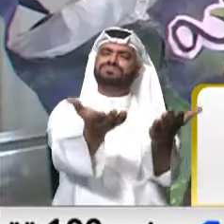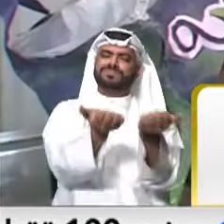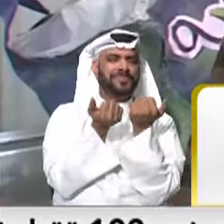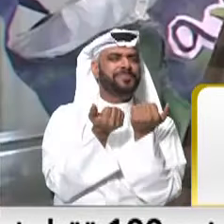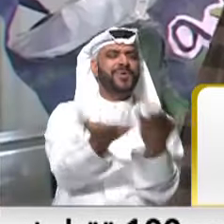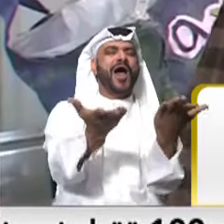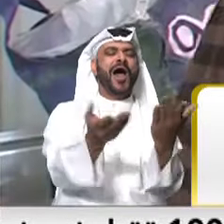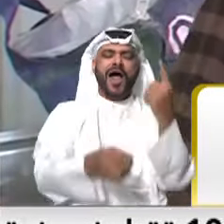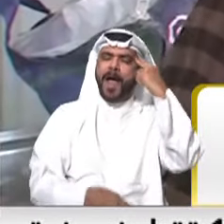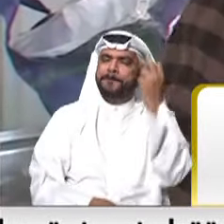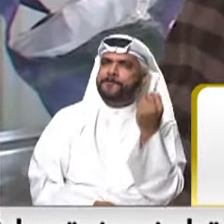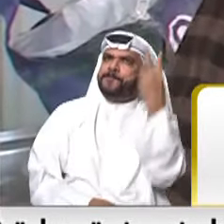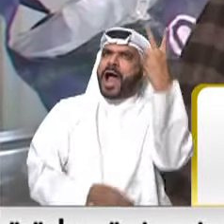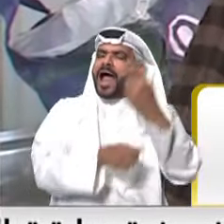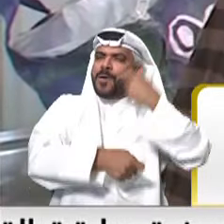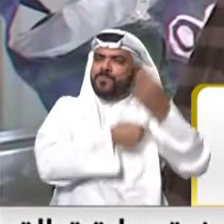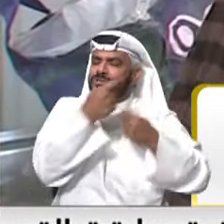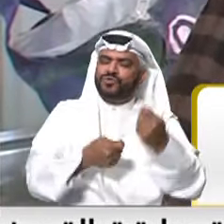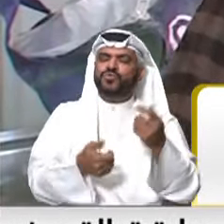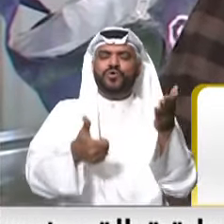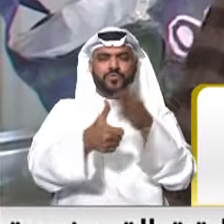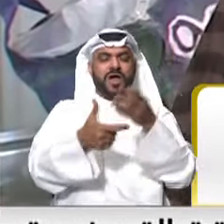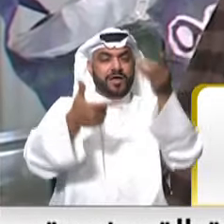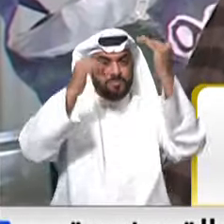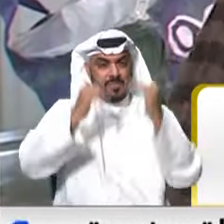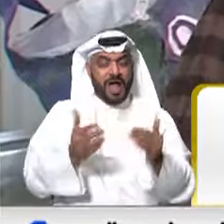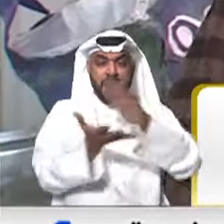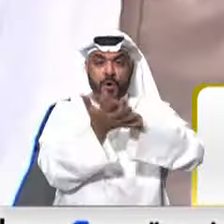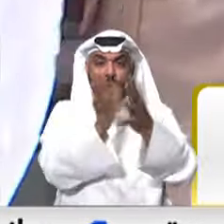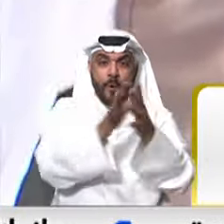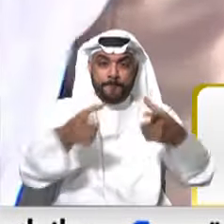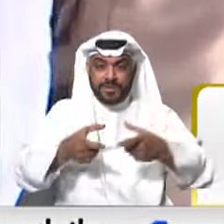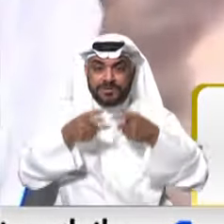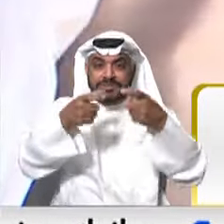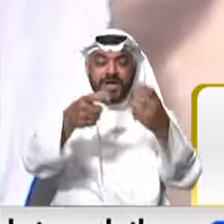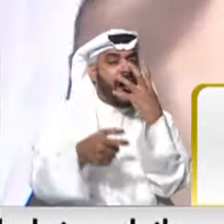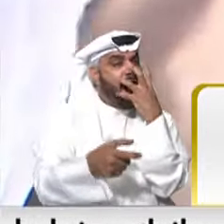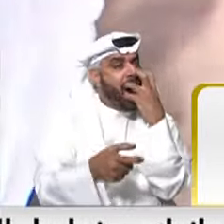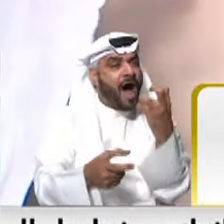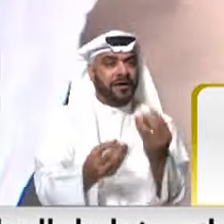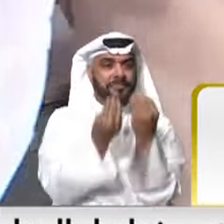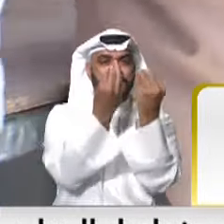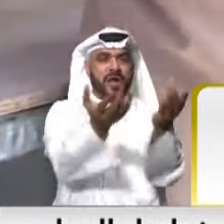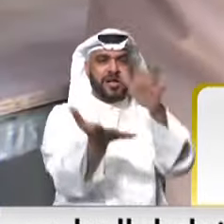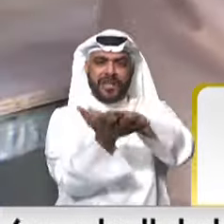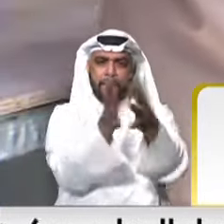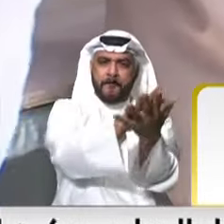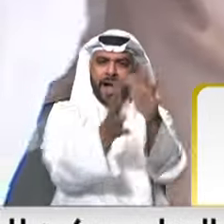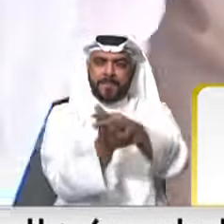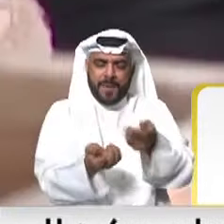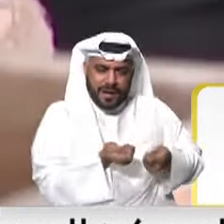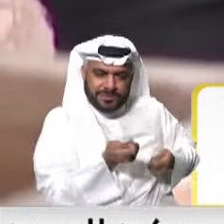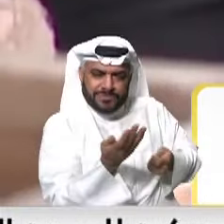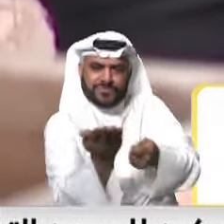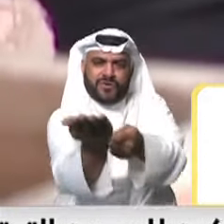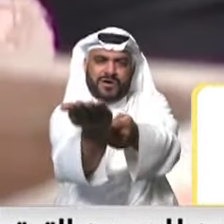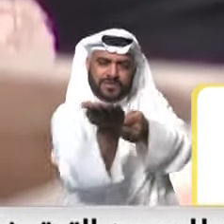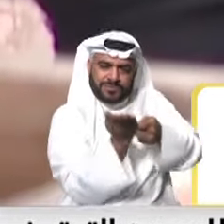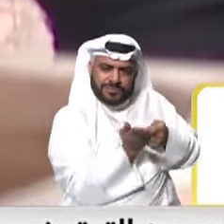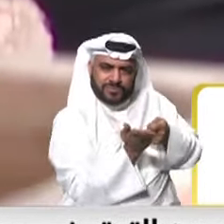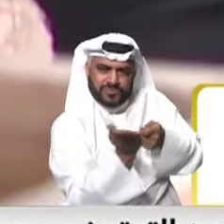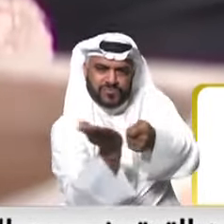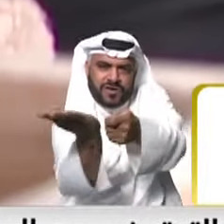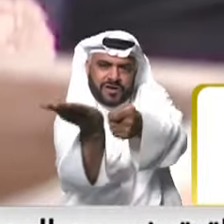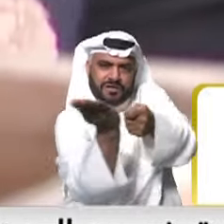أيضا من المشاريع الأخرى، وعلى رأسها أيضا مشروع الرغيف الخيري، الرغيف الساخن. بكل تأكيد الأنشطة